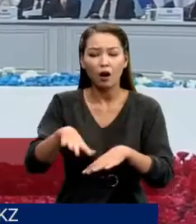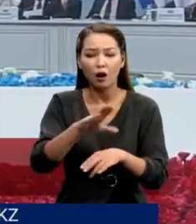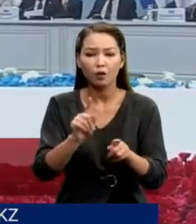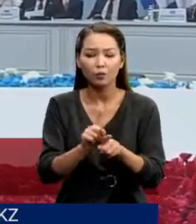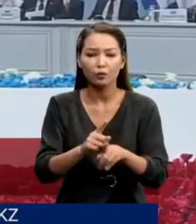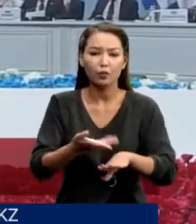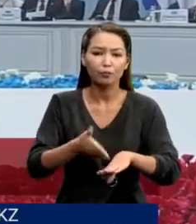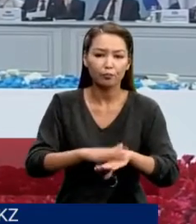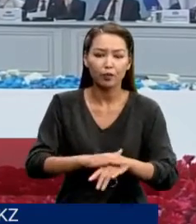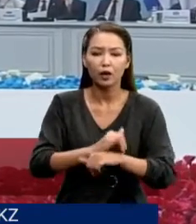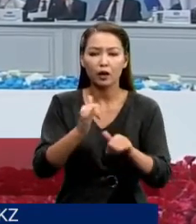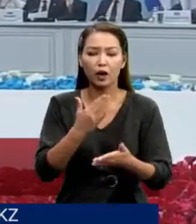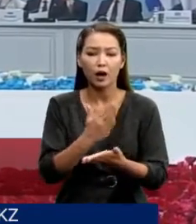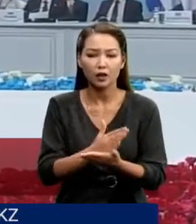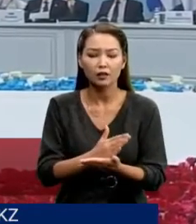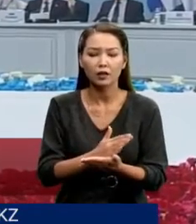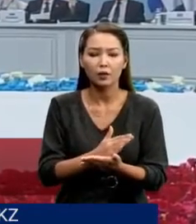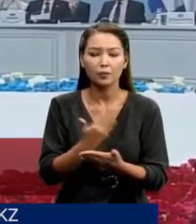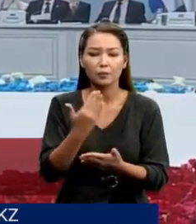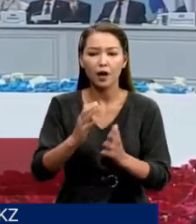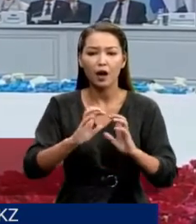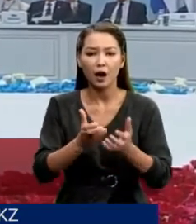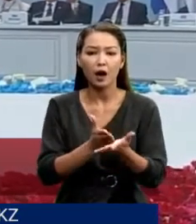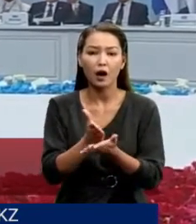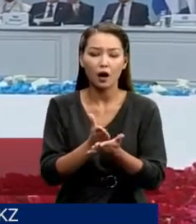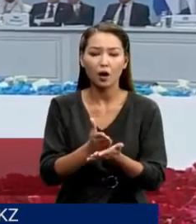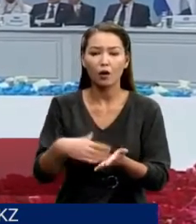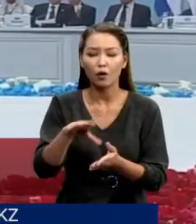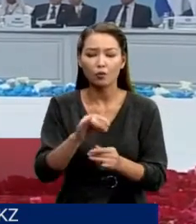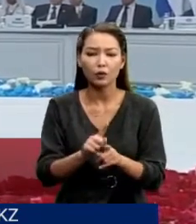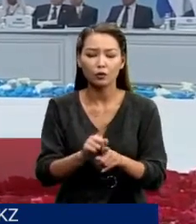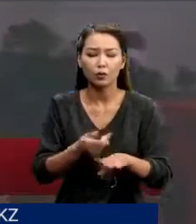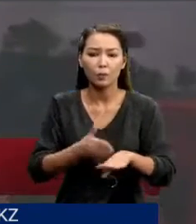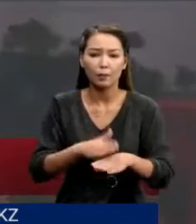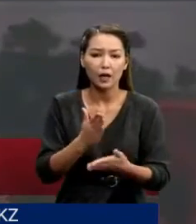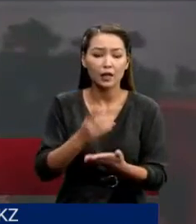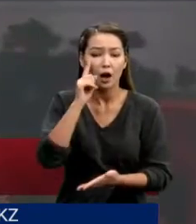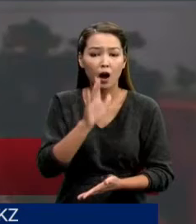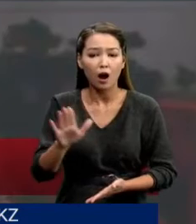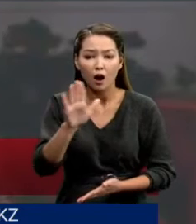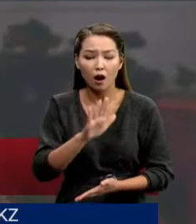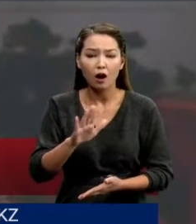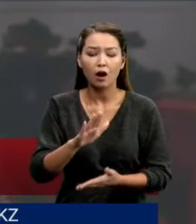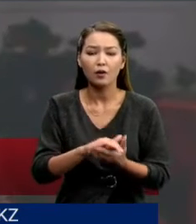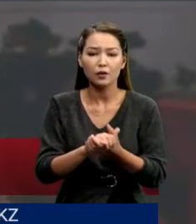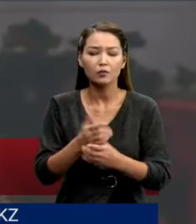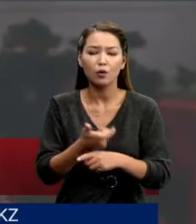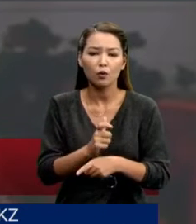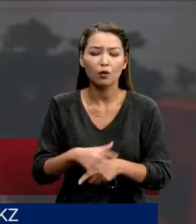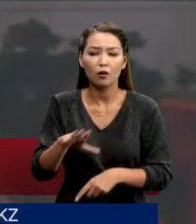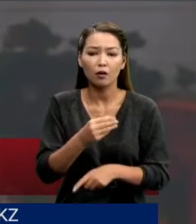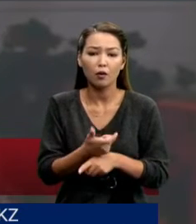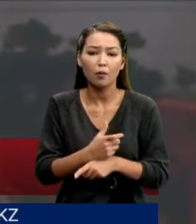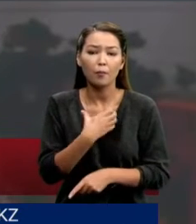етіп, кедейлікті, аштықты ушықтырып, әлеуметтік саяси толқулар тудырады. Азияның бейбіт әрі өркендеген аймақ болуы бәріміз үшін ұтымды.